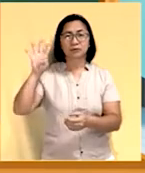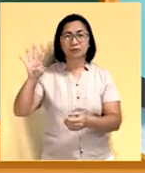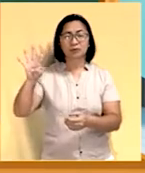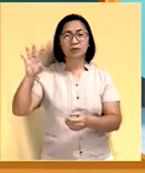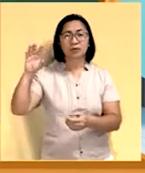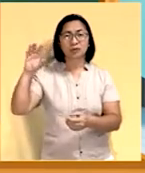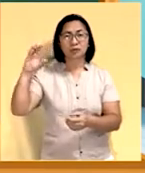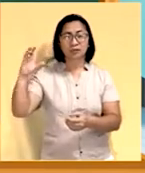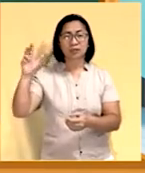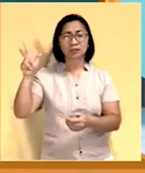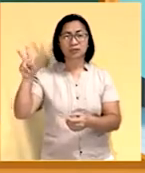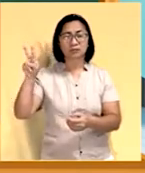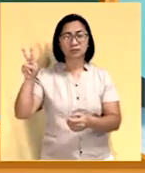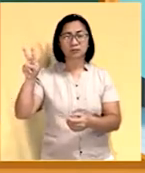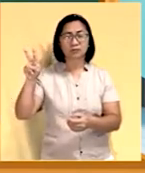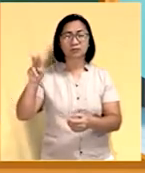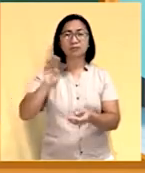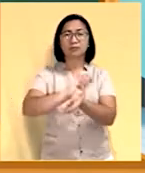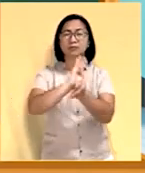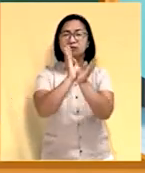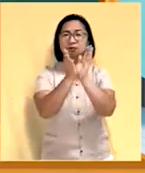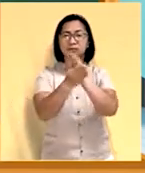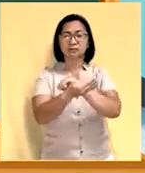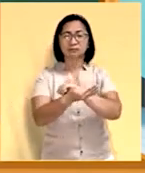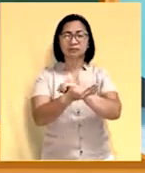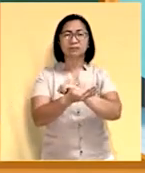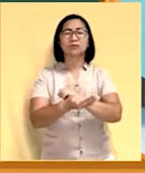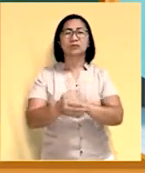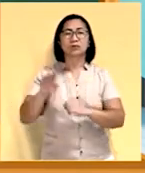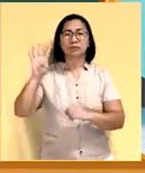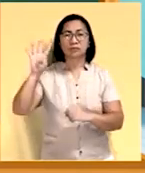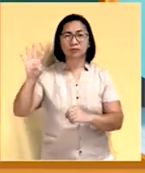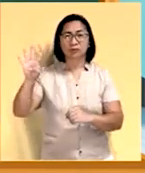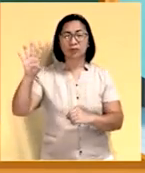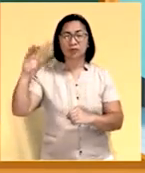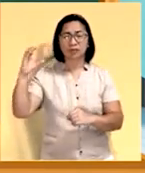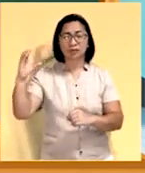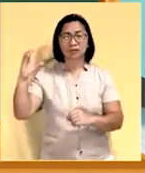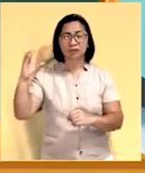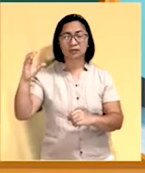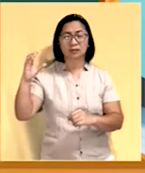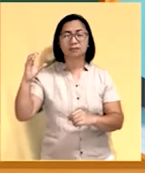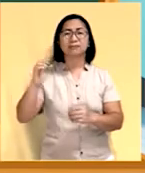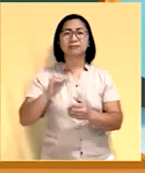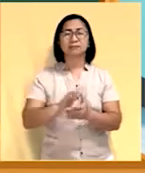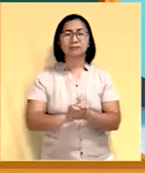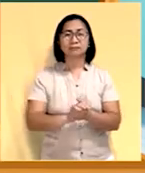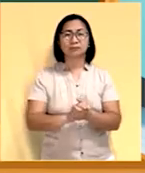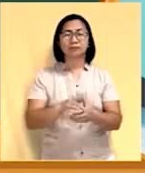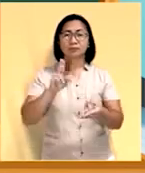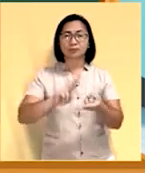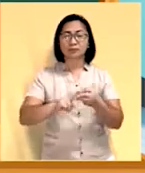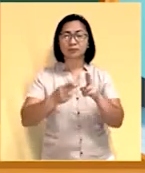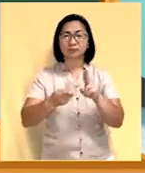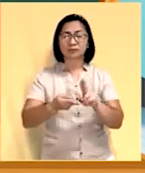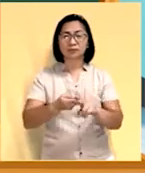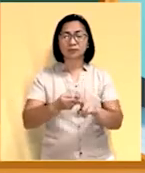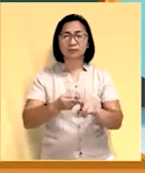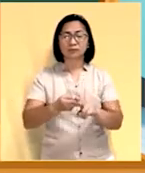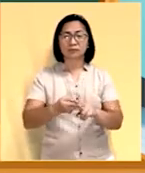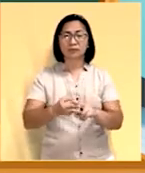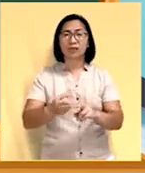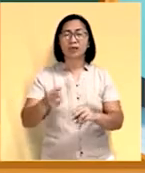ang 432 ay magiging 400. Samantala,